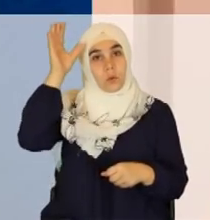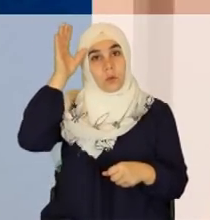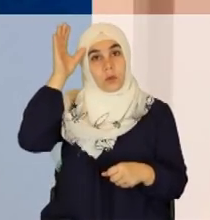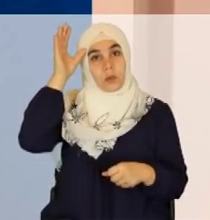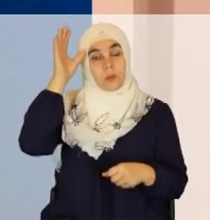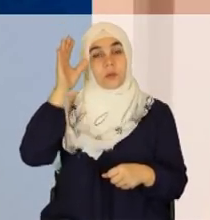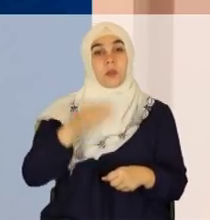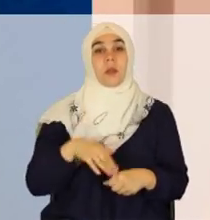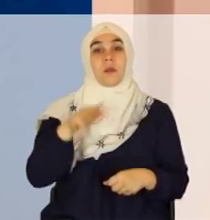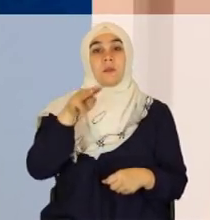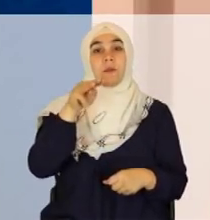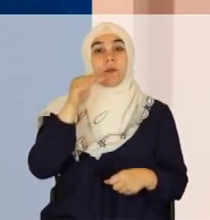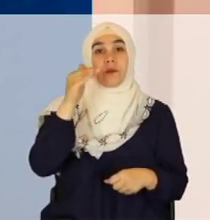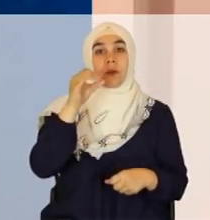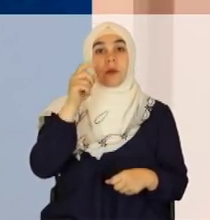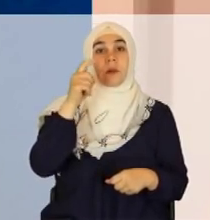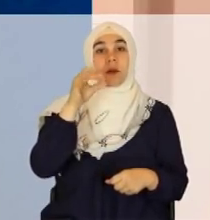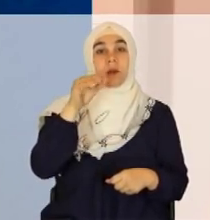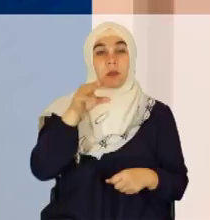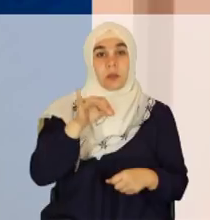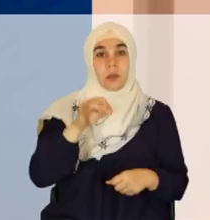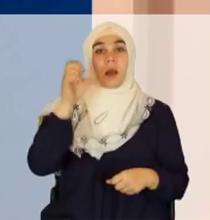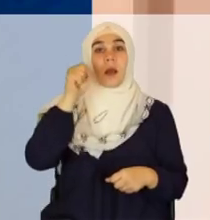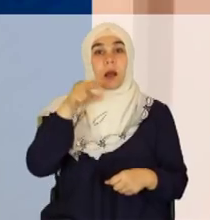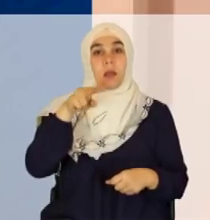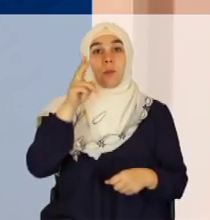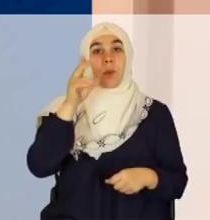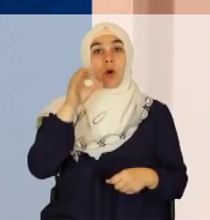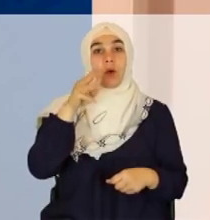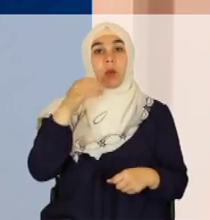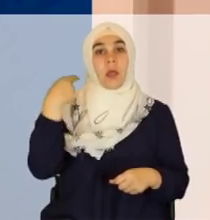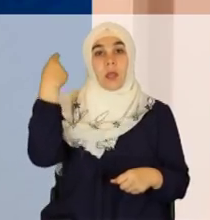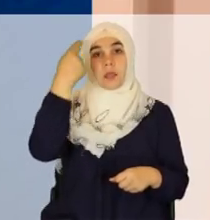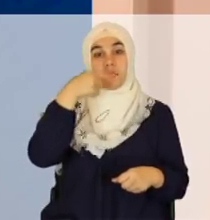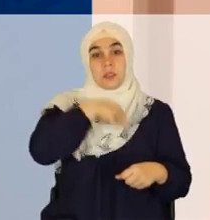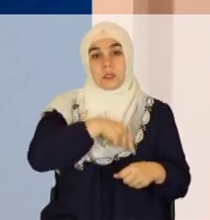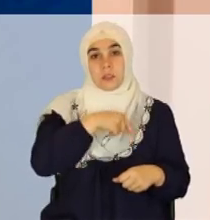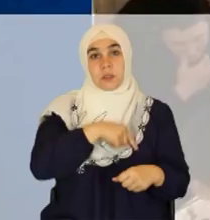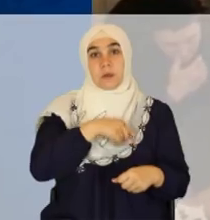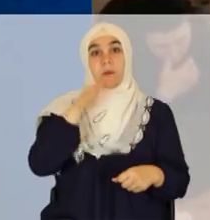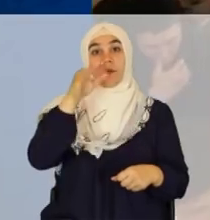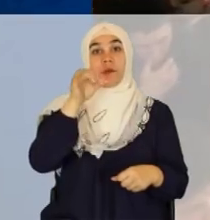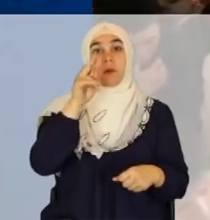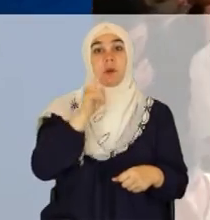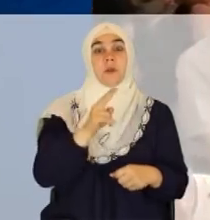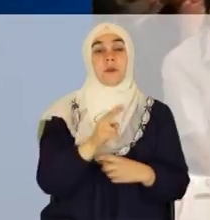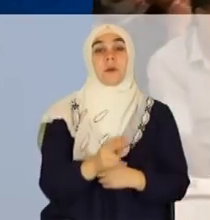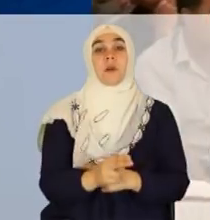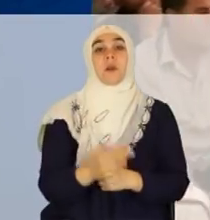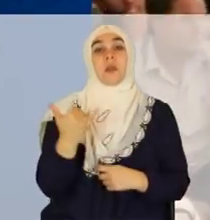ulamalarımız fıkhı al-batın neydi? İçki fıkh. Şimdi